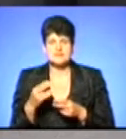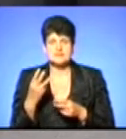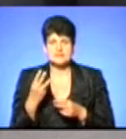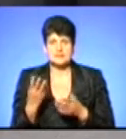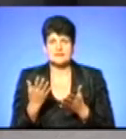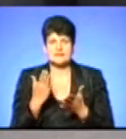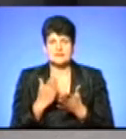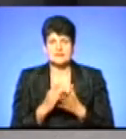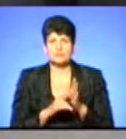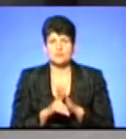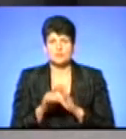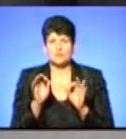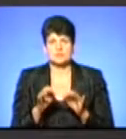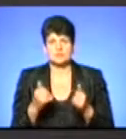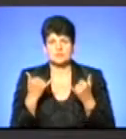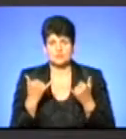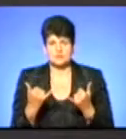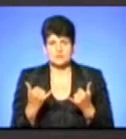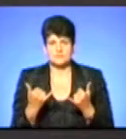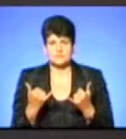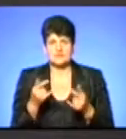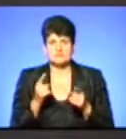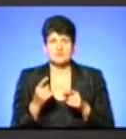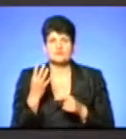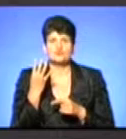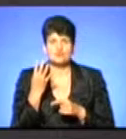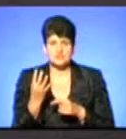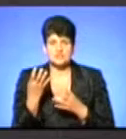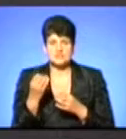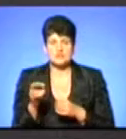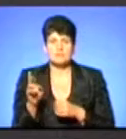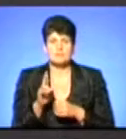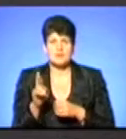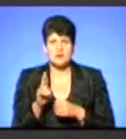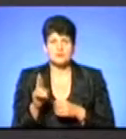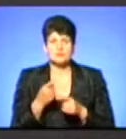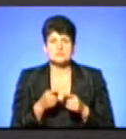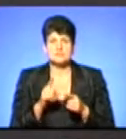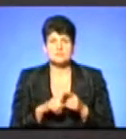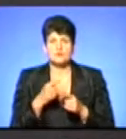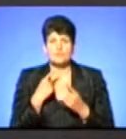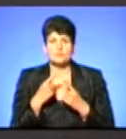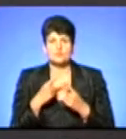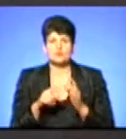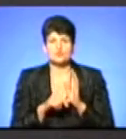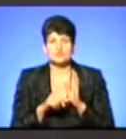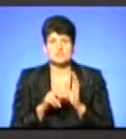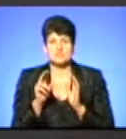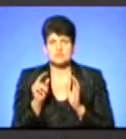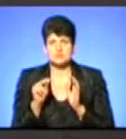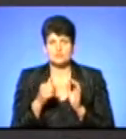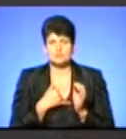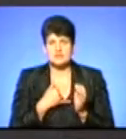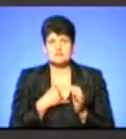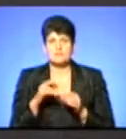початку осені на сьогодні? Ні, насправді вже чотири. Тобто, ще в п'ятницю, це ми говоримо про шосте число, про четвер, в п'ятницю